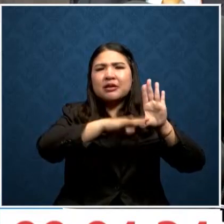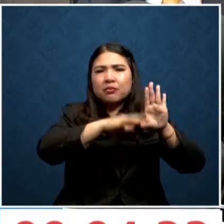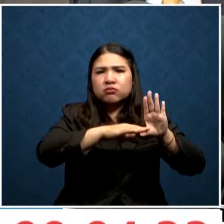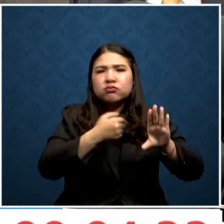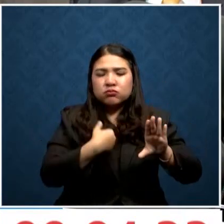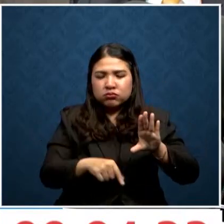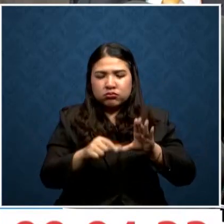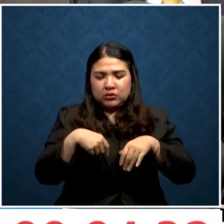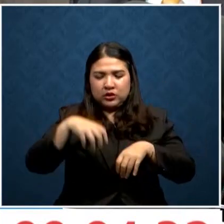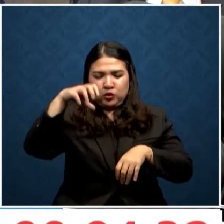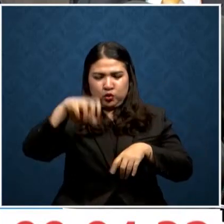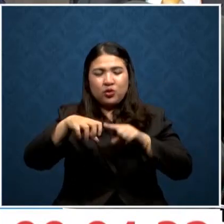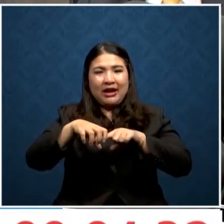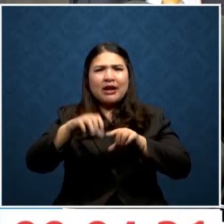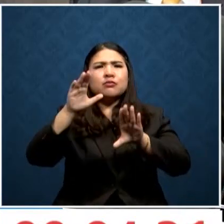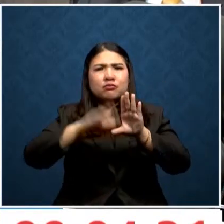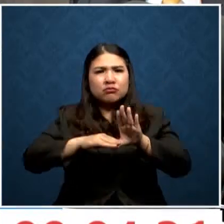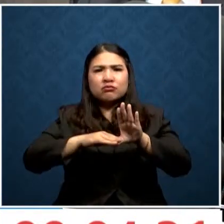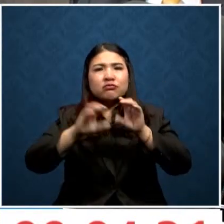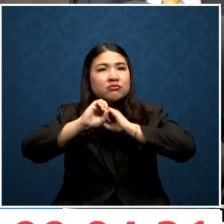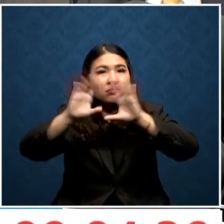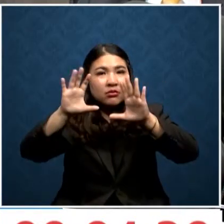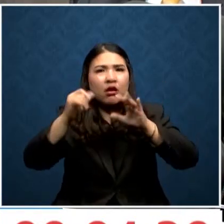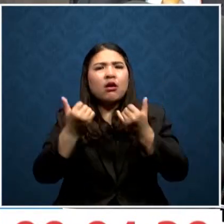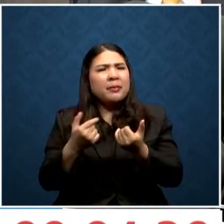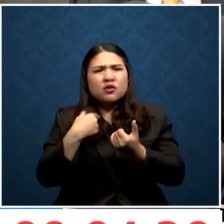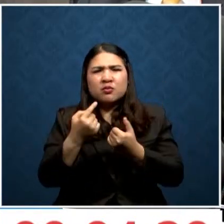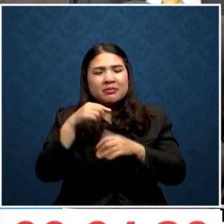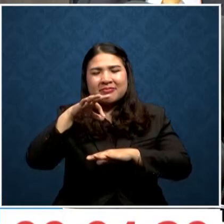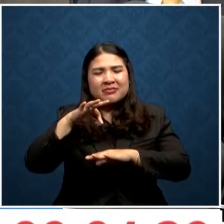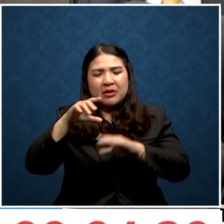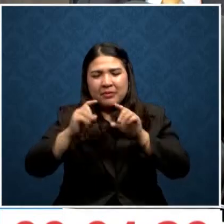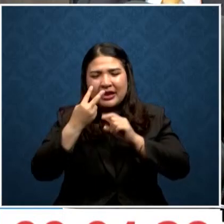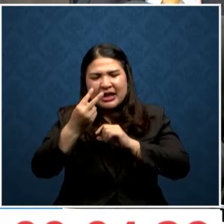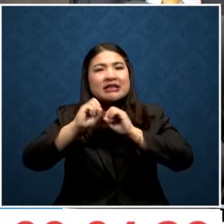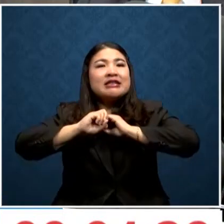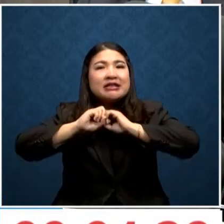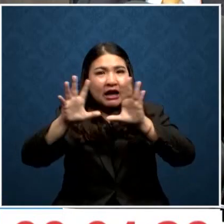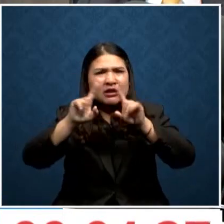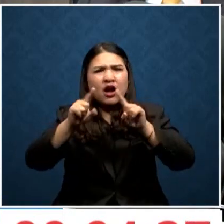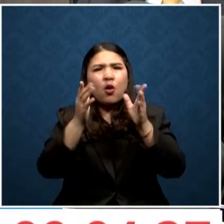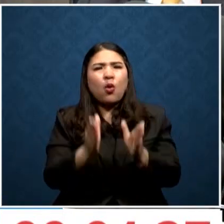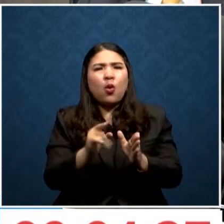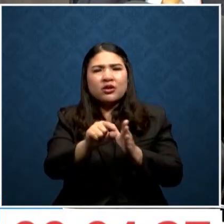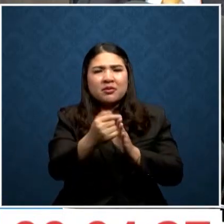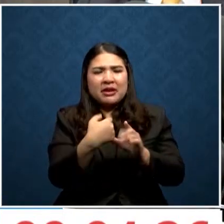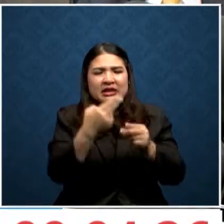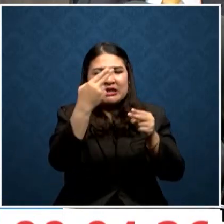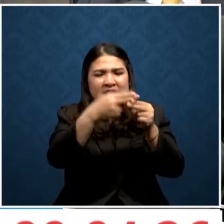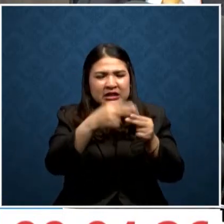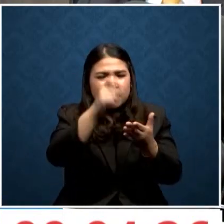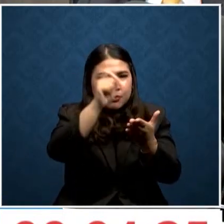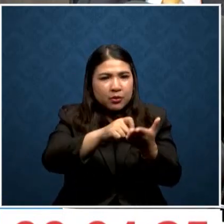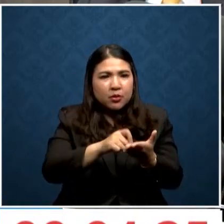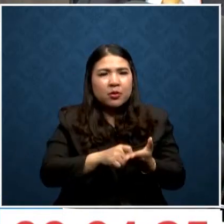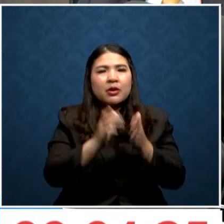รับสมัครเนี่ยชัดเจนเราต้องไปประชุมร่วมสภาเป็นจุดชัดเจนนะฮะแต่มีผู้ไปลงชื่อเพียงแค่94ท่านแต่แน่น